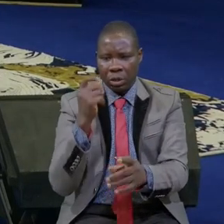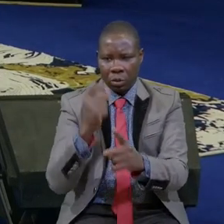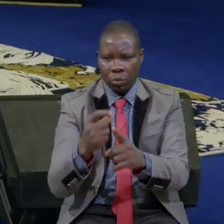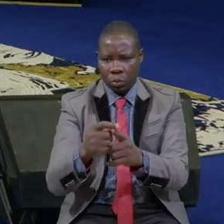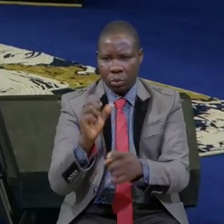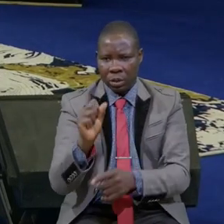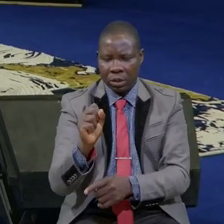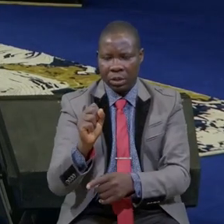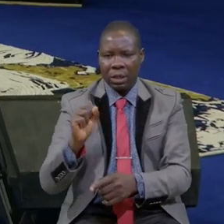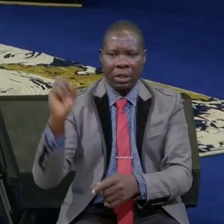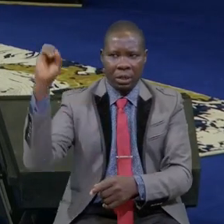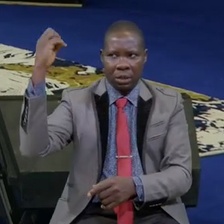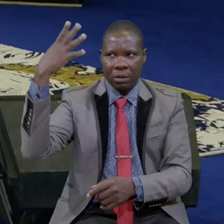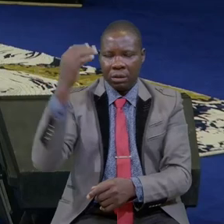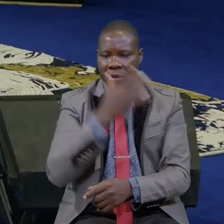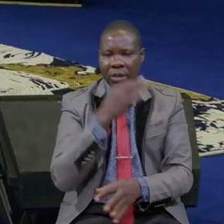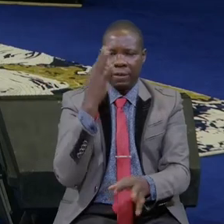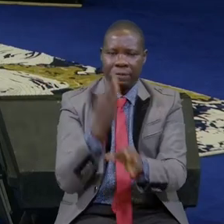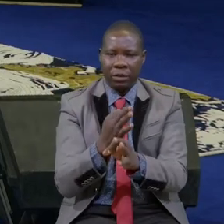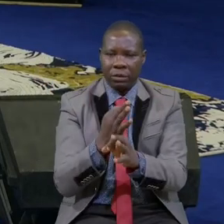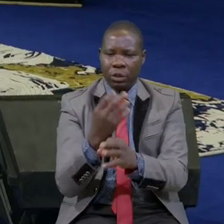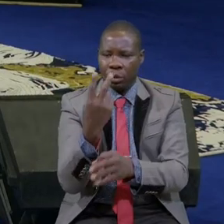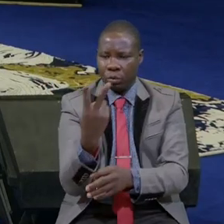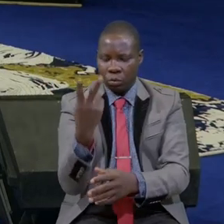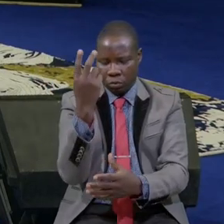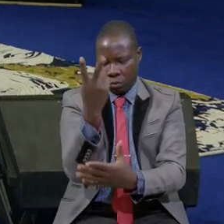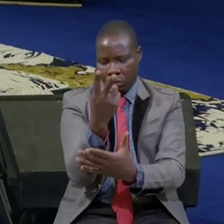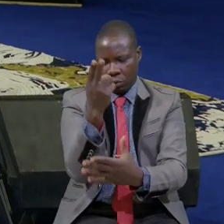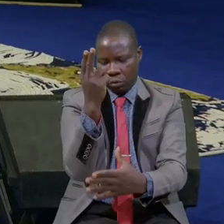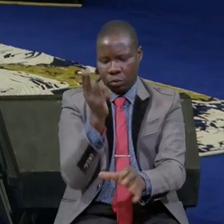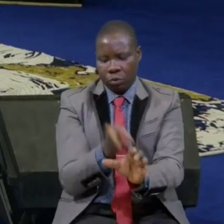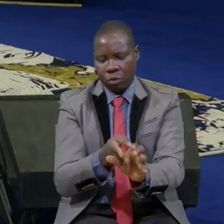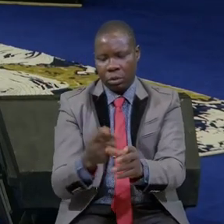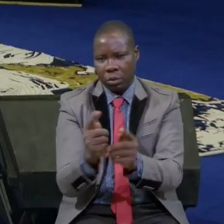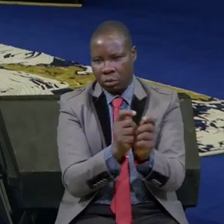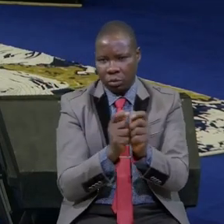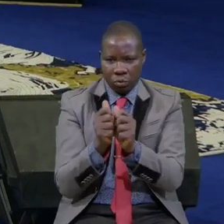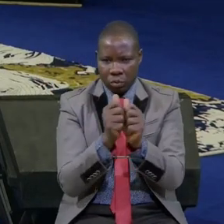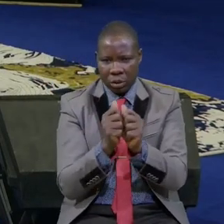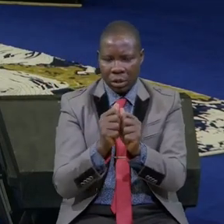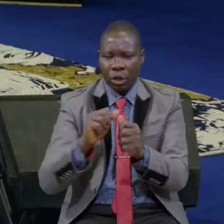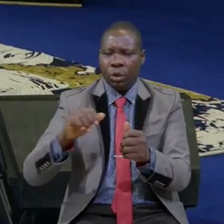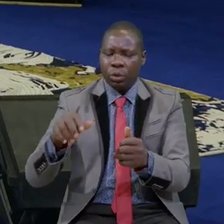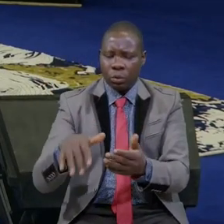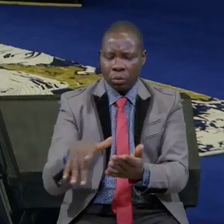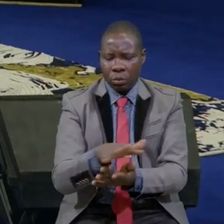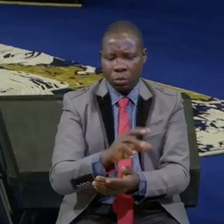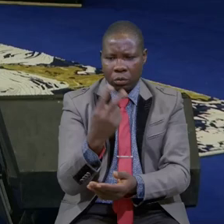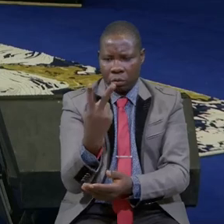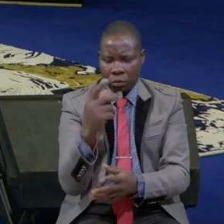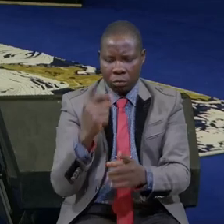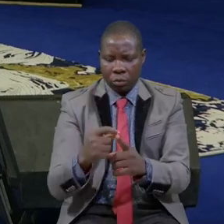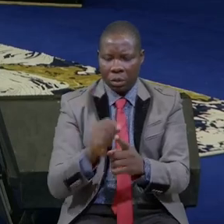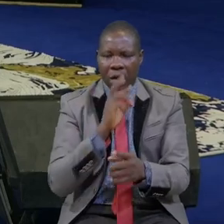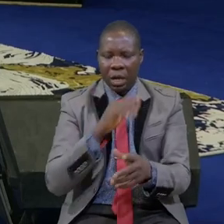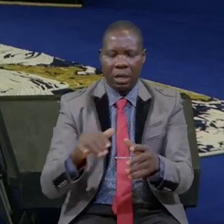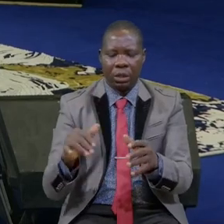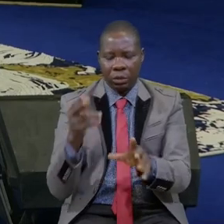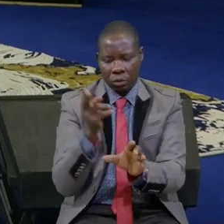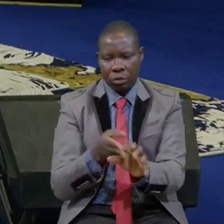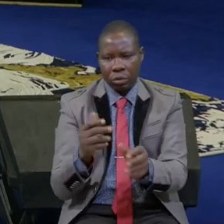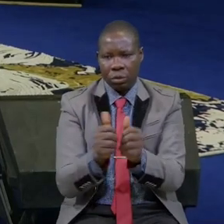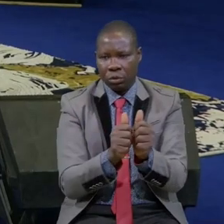mots sont joints. Ces deux vertus sont jointes et ce que